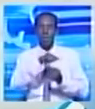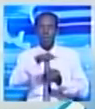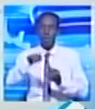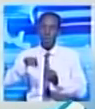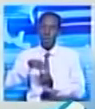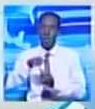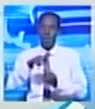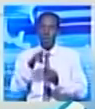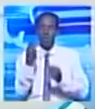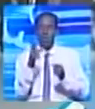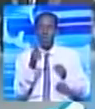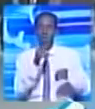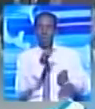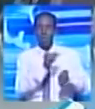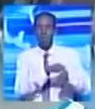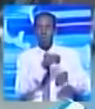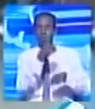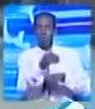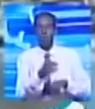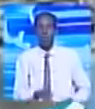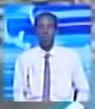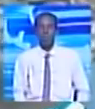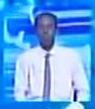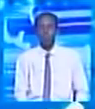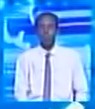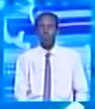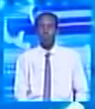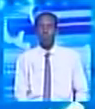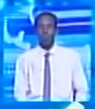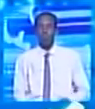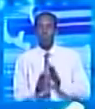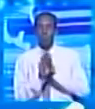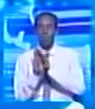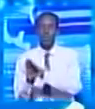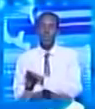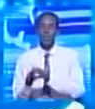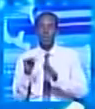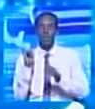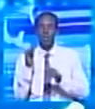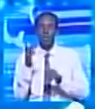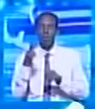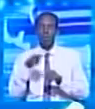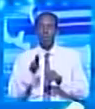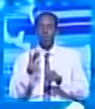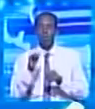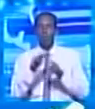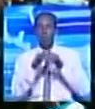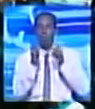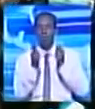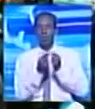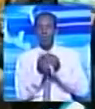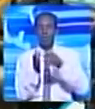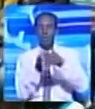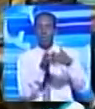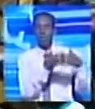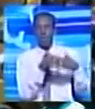proximité quelques minutes plus tard. Au Yémen, cette fois, le Conseil de sécurité de l'ONU a